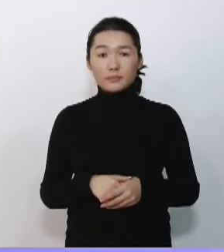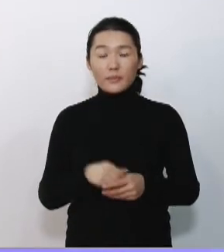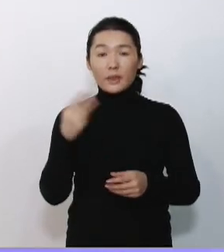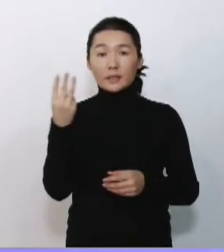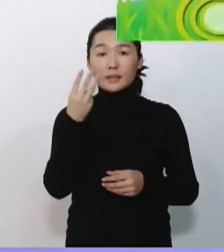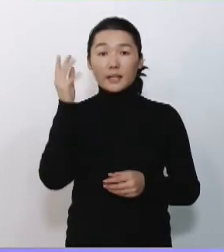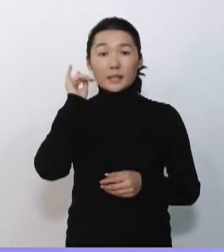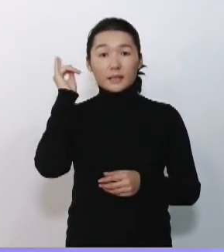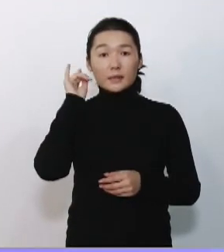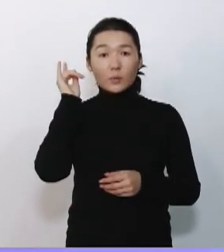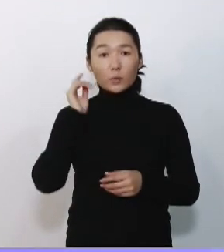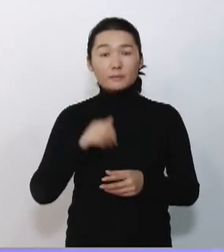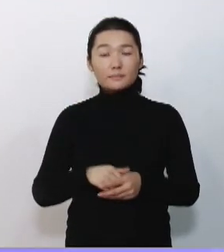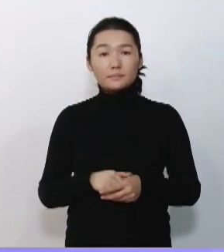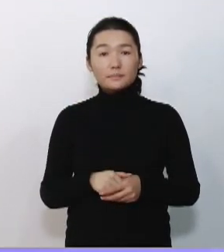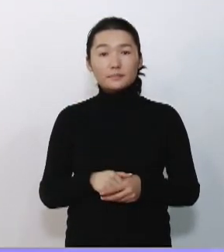Третий звук